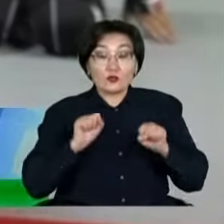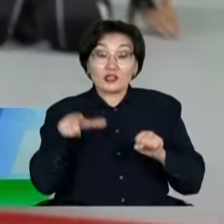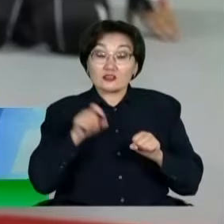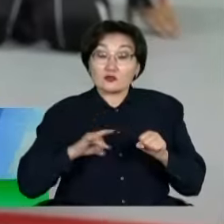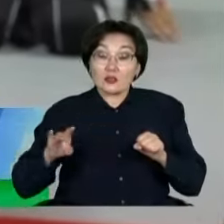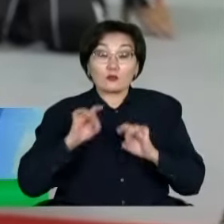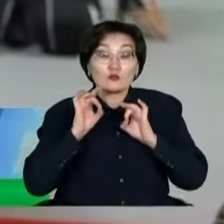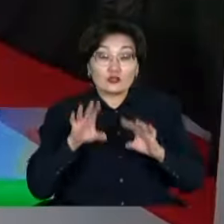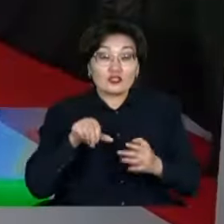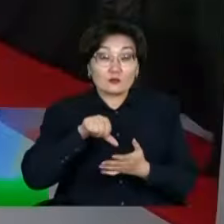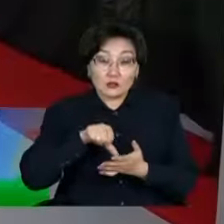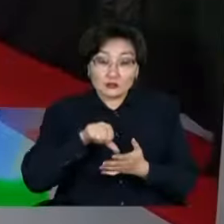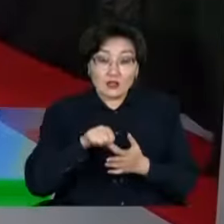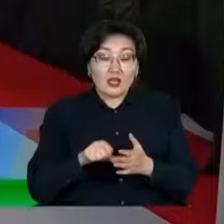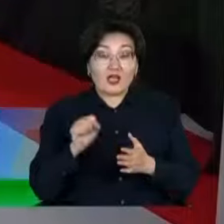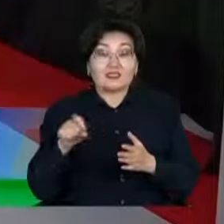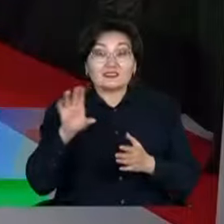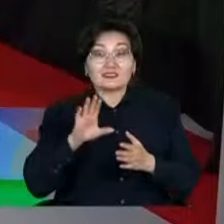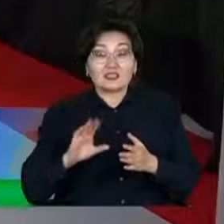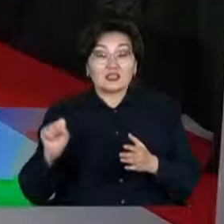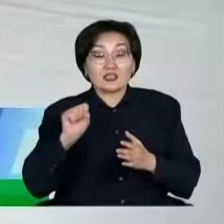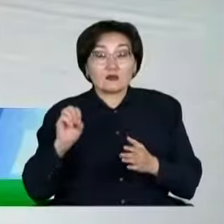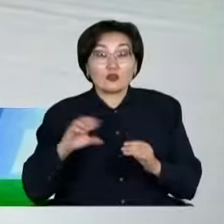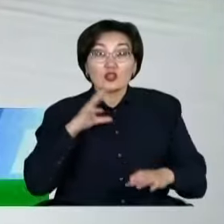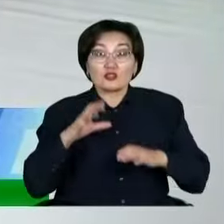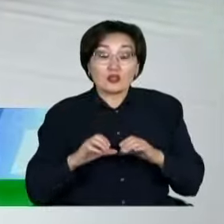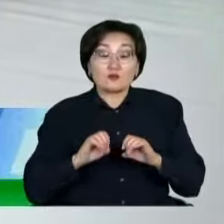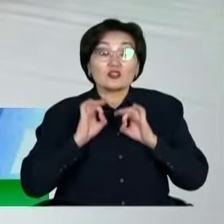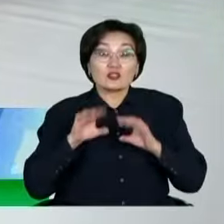республика чемпионатында өнер көрсетіп, Азия мен әлем чемпионаттарында ел